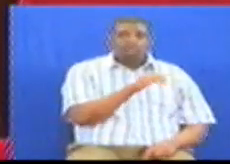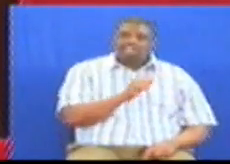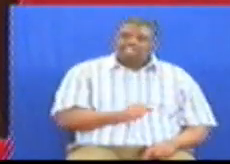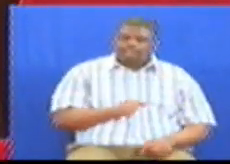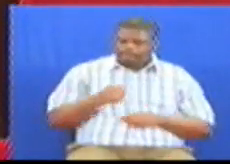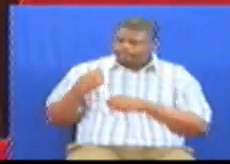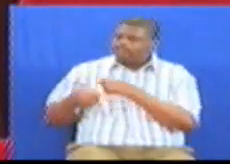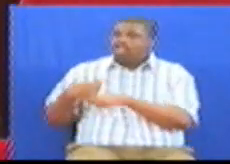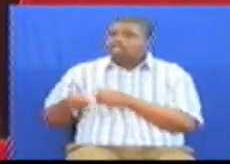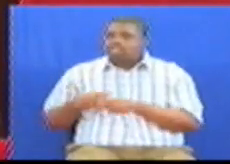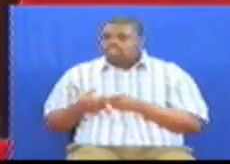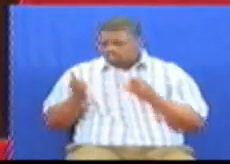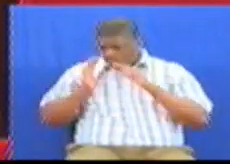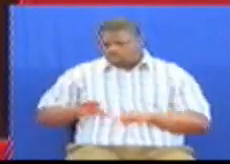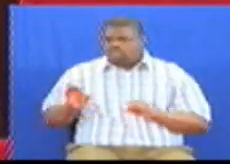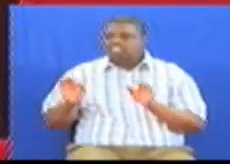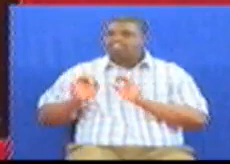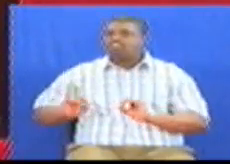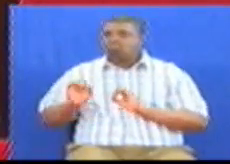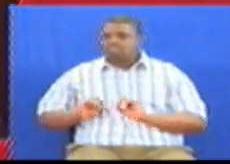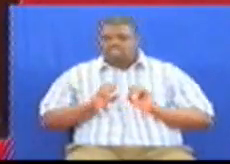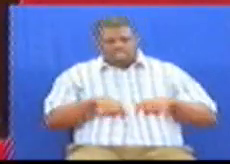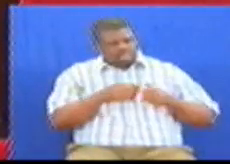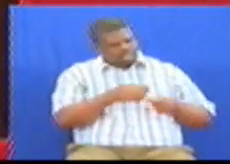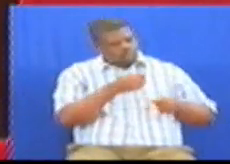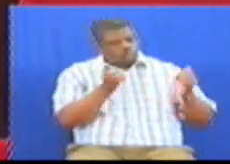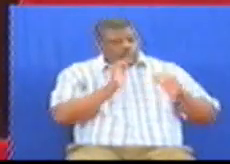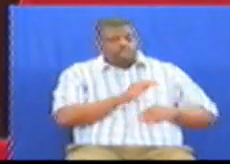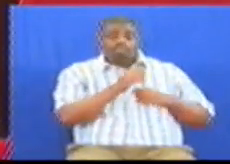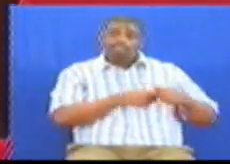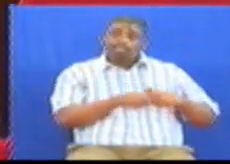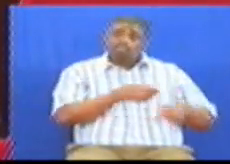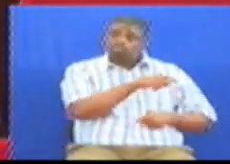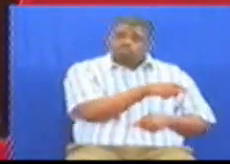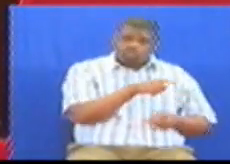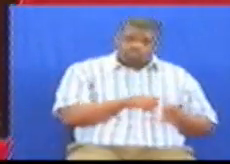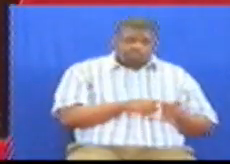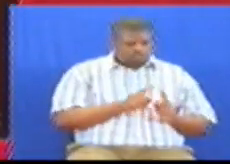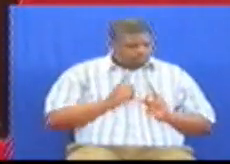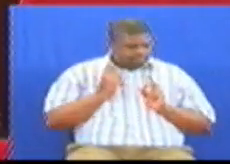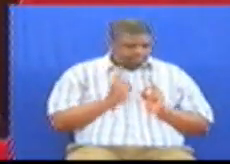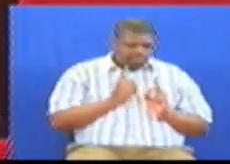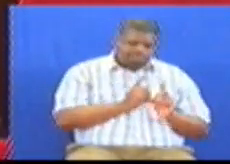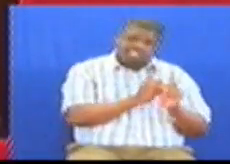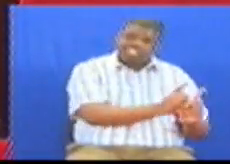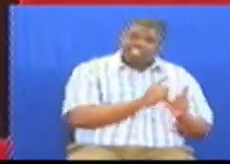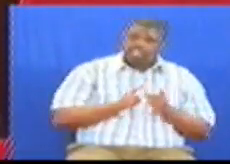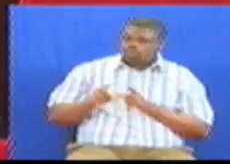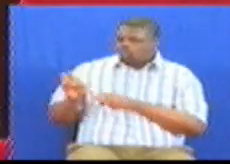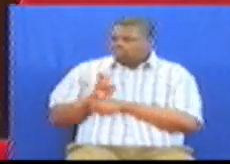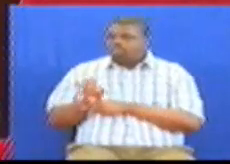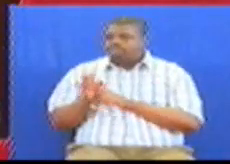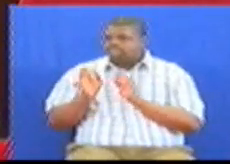miradi ambayo haijakamilika. Lakini ukamilishaji huu wa miradi ni kwa sababu ya ufuatiliaji na usimamizi